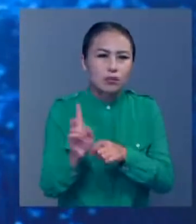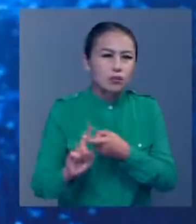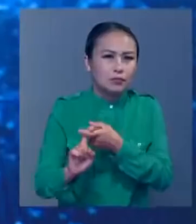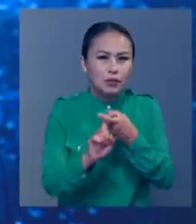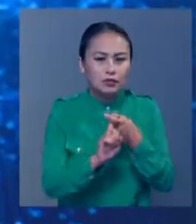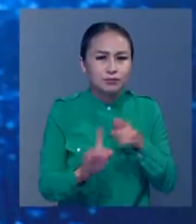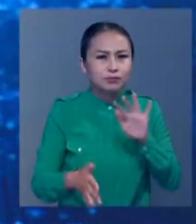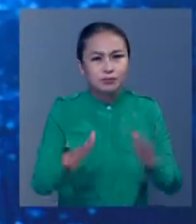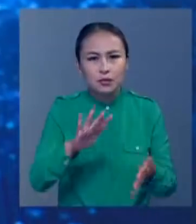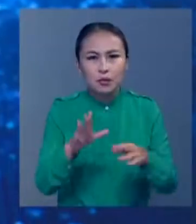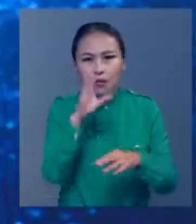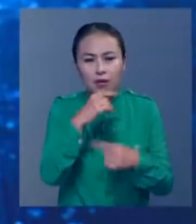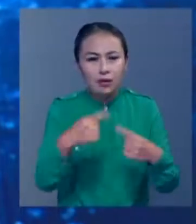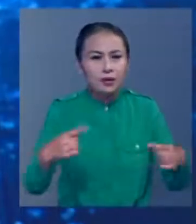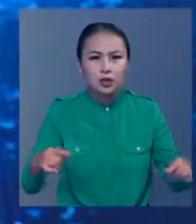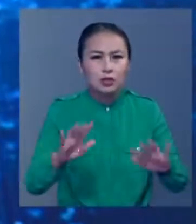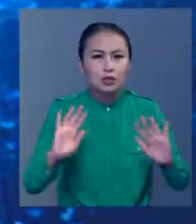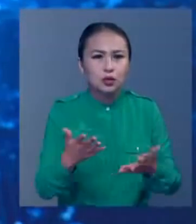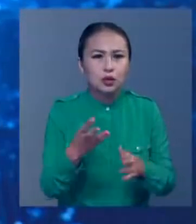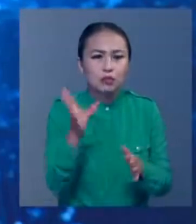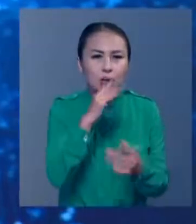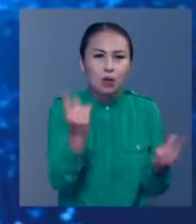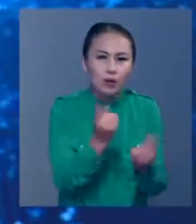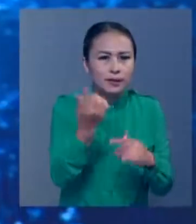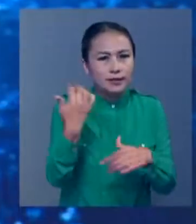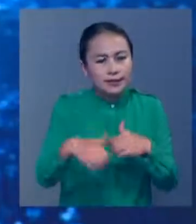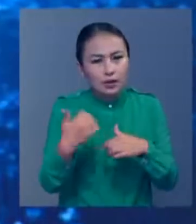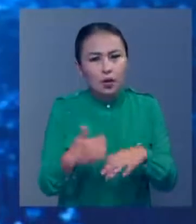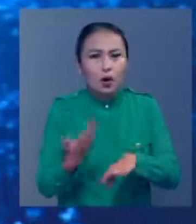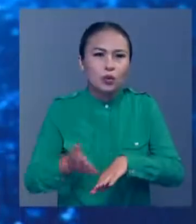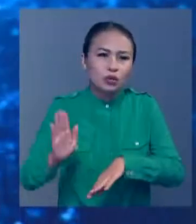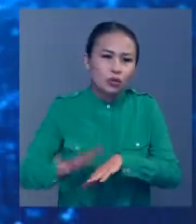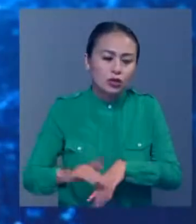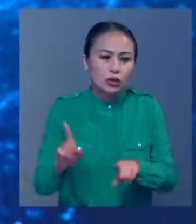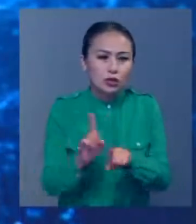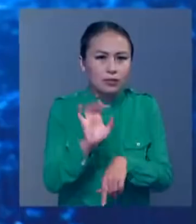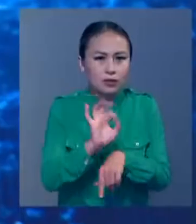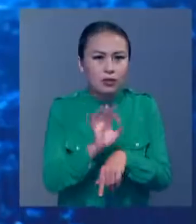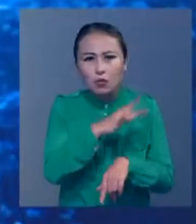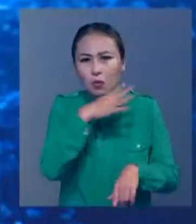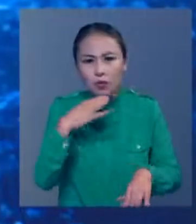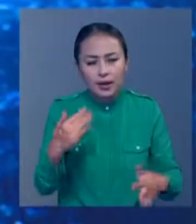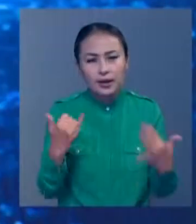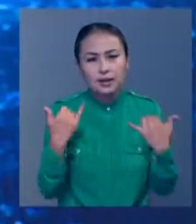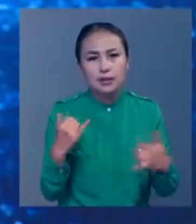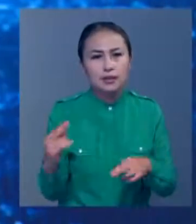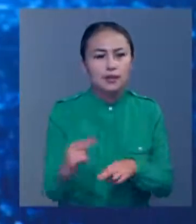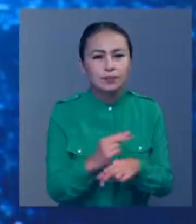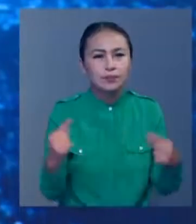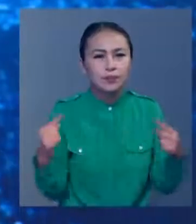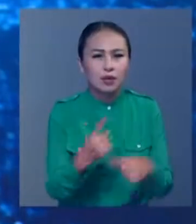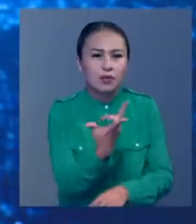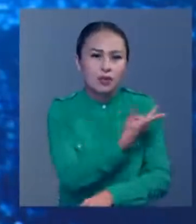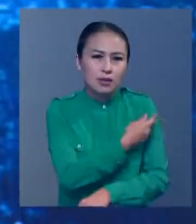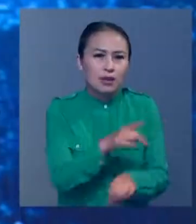құбылмалы қасиетке ие, тіркелген науқастар індеттің жеңіл орташа тіпті ауыр түріне де шалдығып жатыр. Қазір нақты